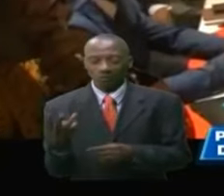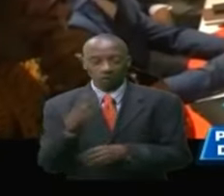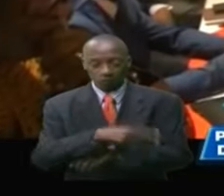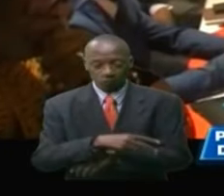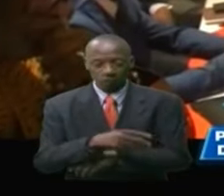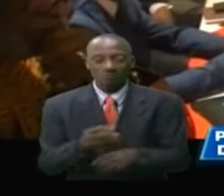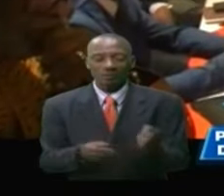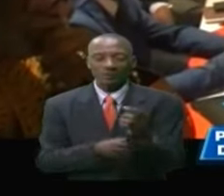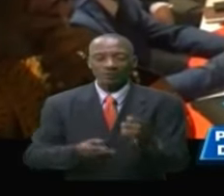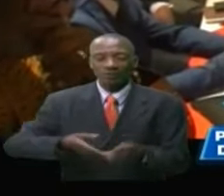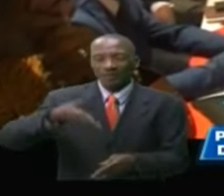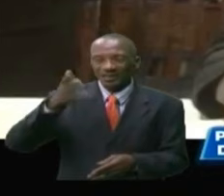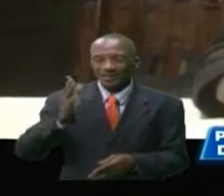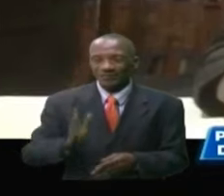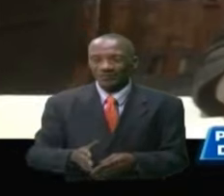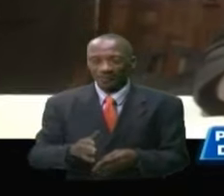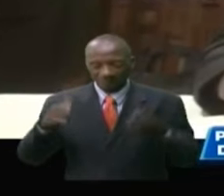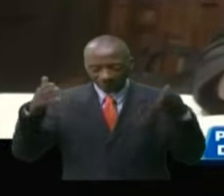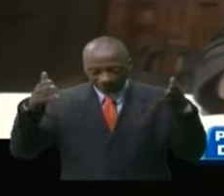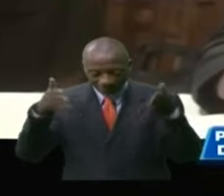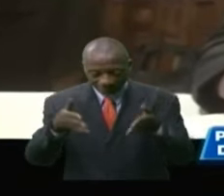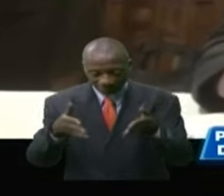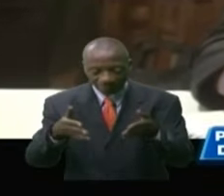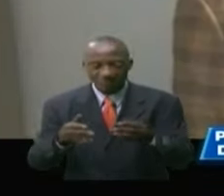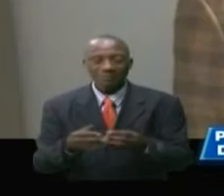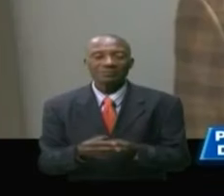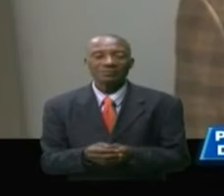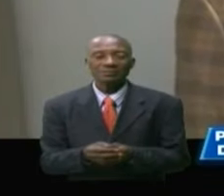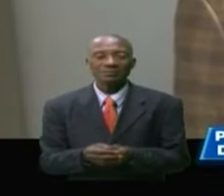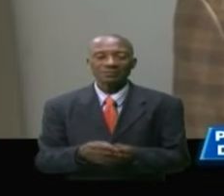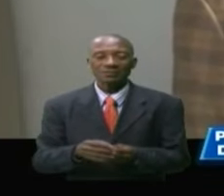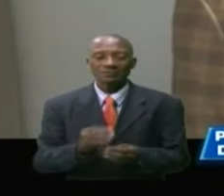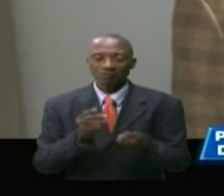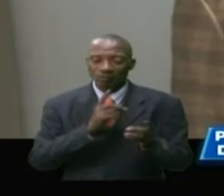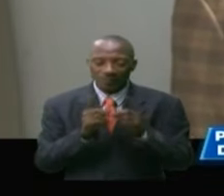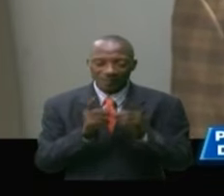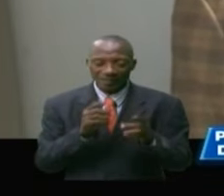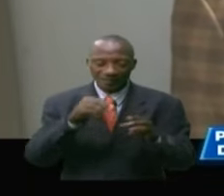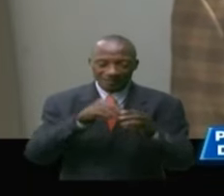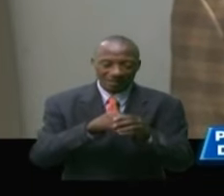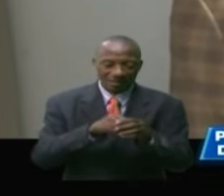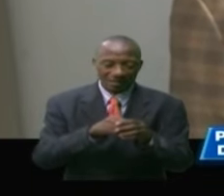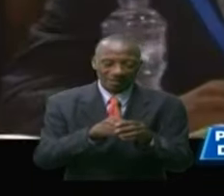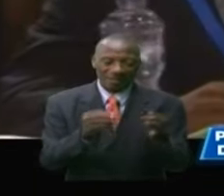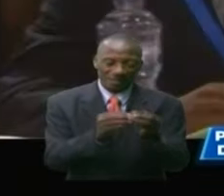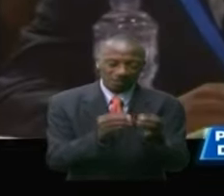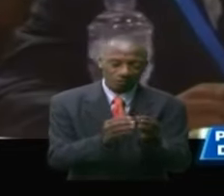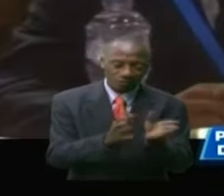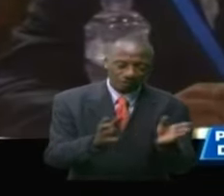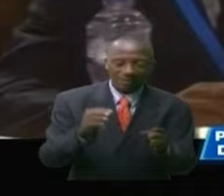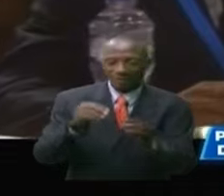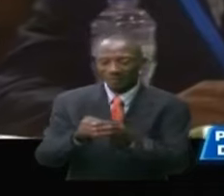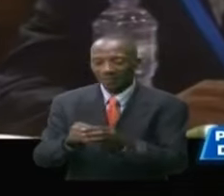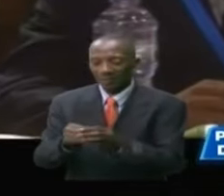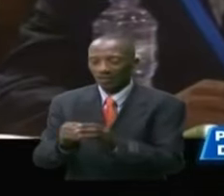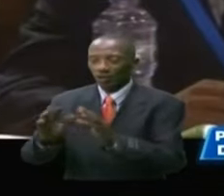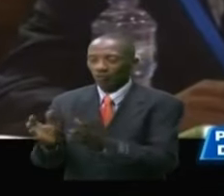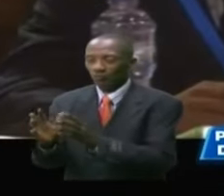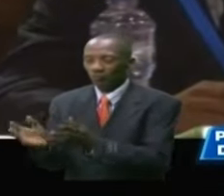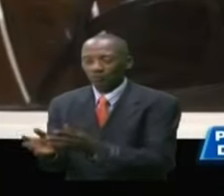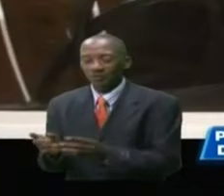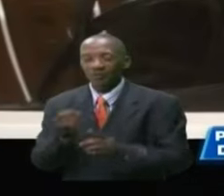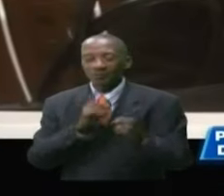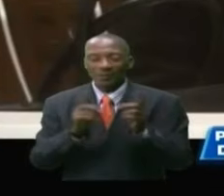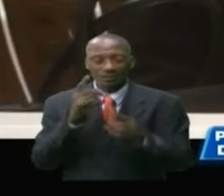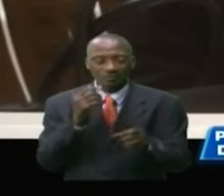experts vont cogiter rationnellement aussi bien en atelier qu'en plénière autour de différents aspects liés à la visibilité de l'emploi des jeunes,